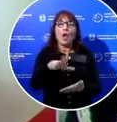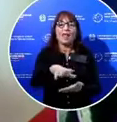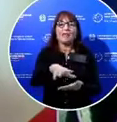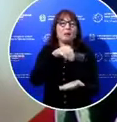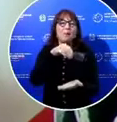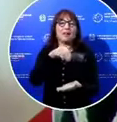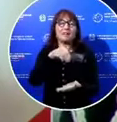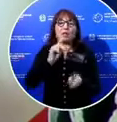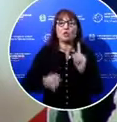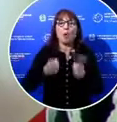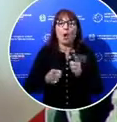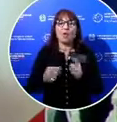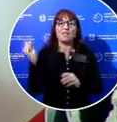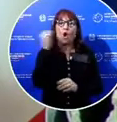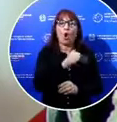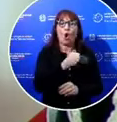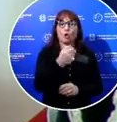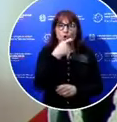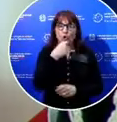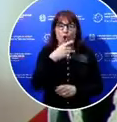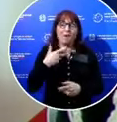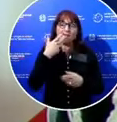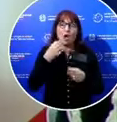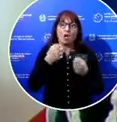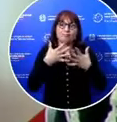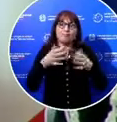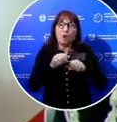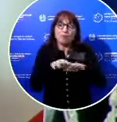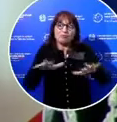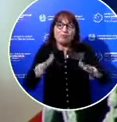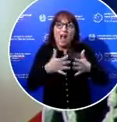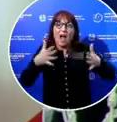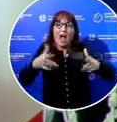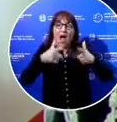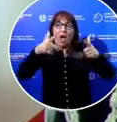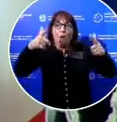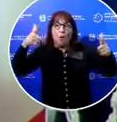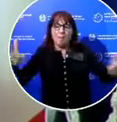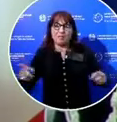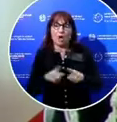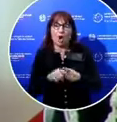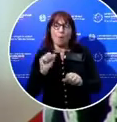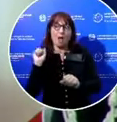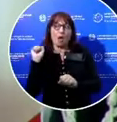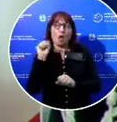Dipartimento per le politiche antidroga, ma provare ad estendere la definizione alla